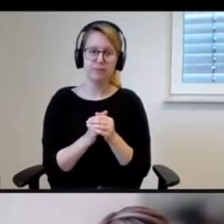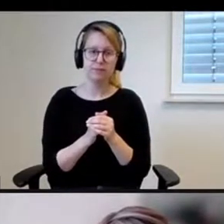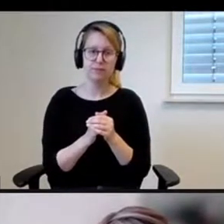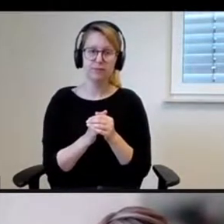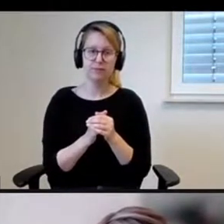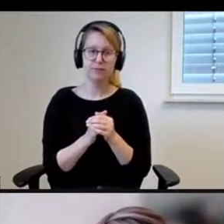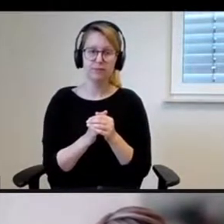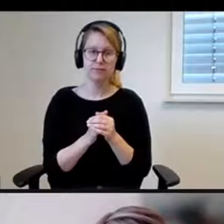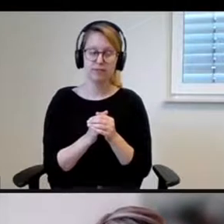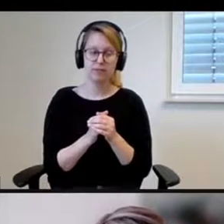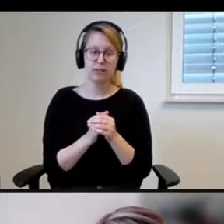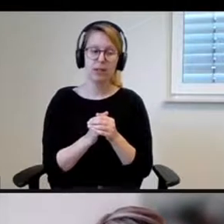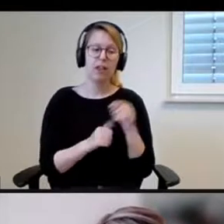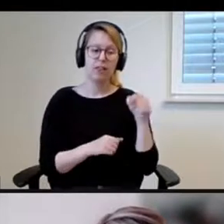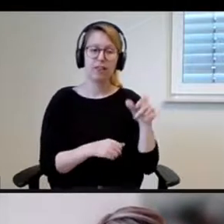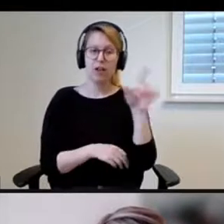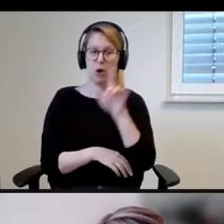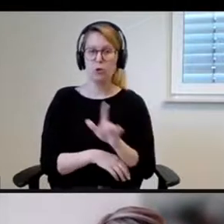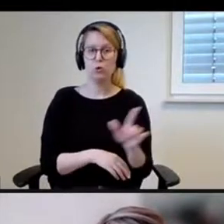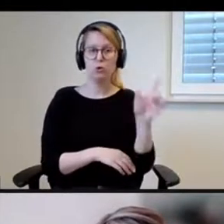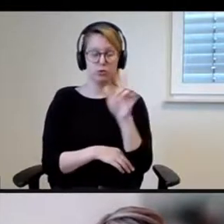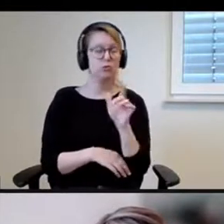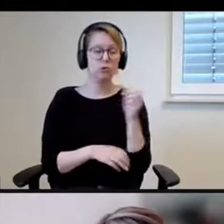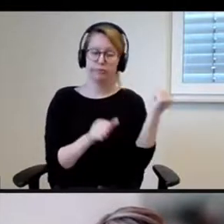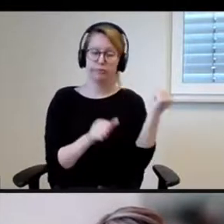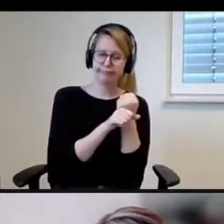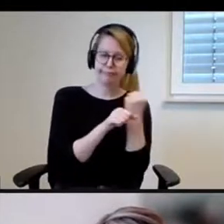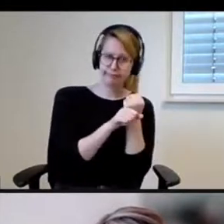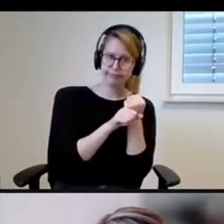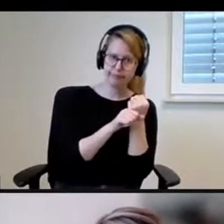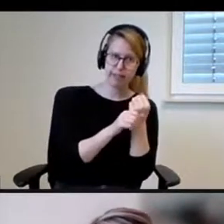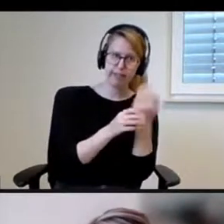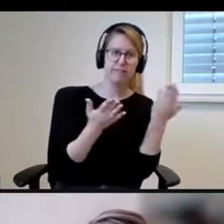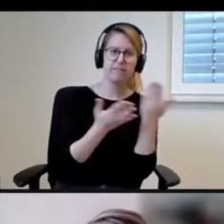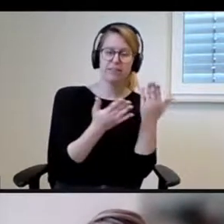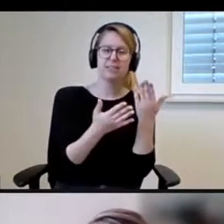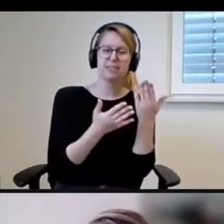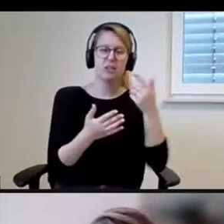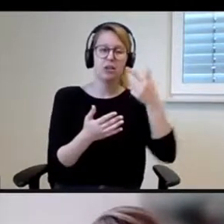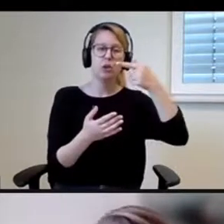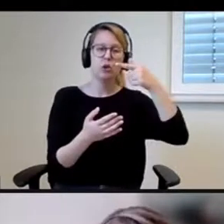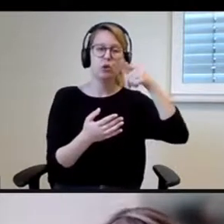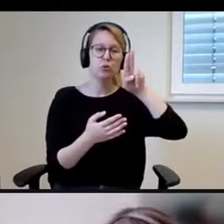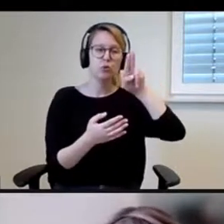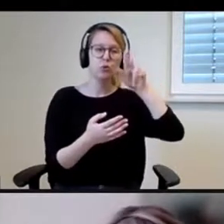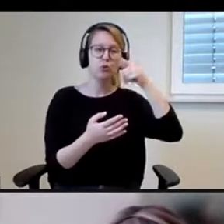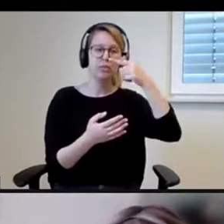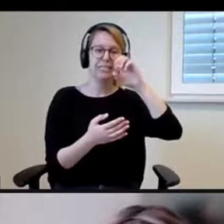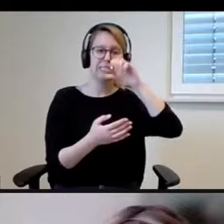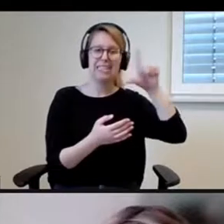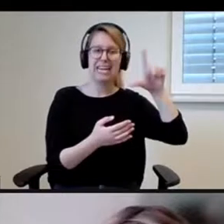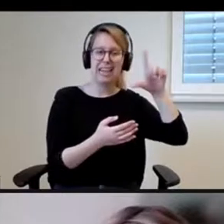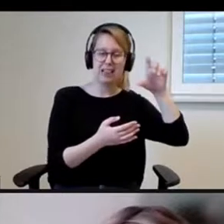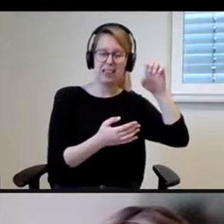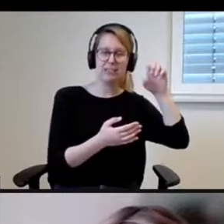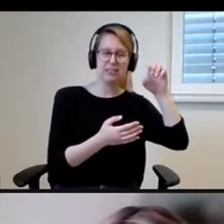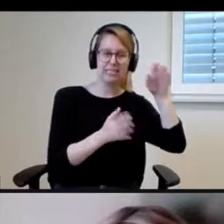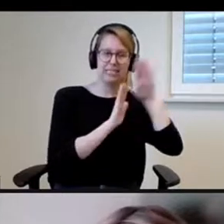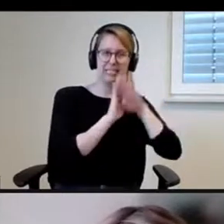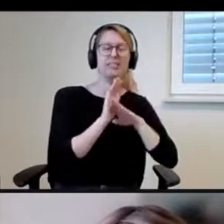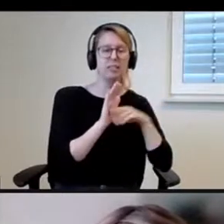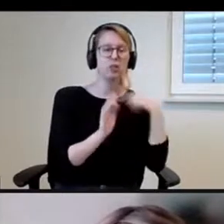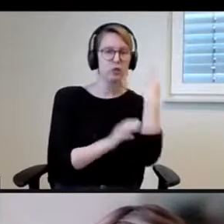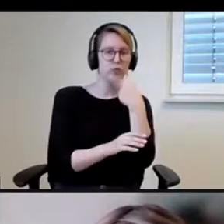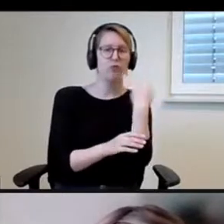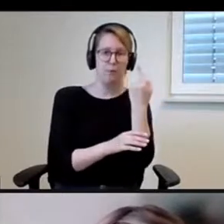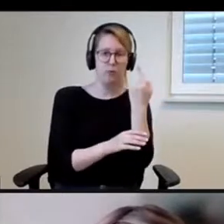auch heute zu Lützeburg im Gang sind zu schaffen, das Tutelsgesetz. Nämlich der Moment, wo